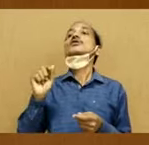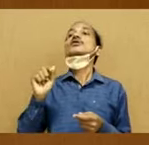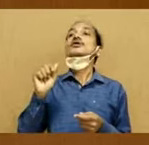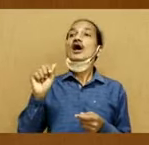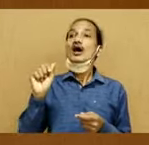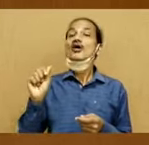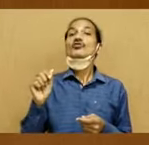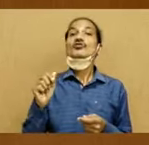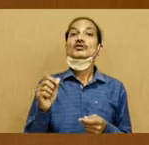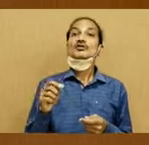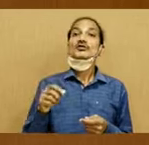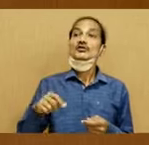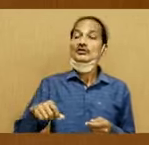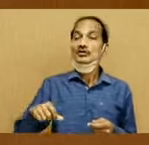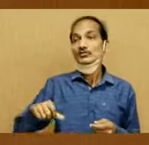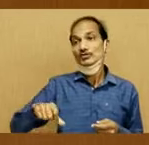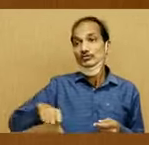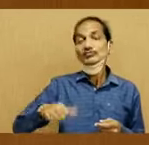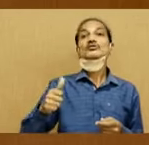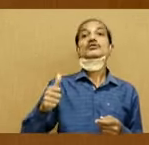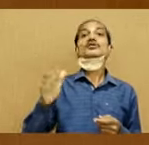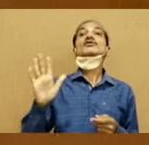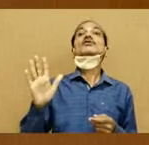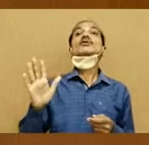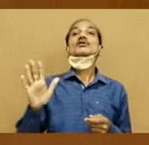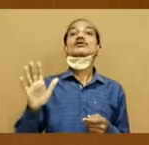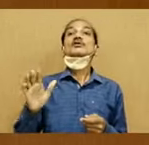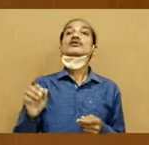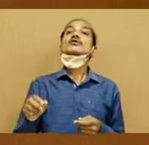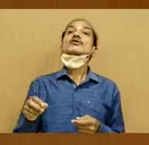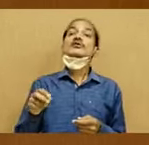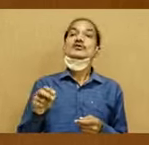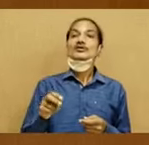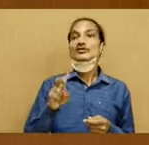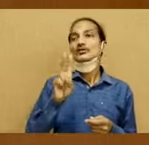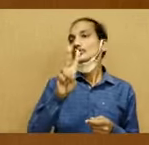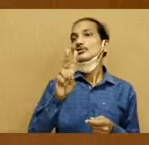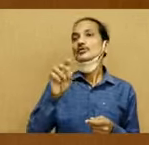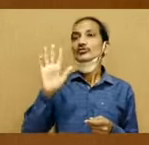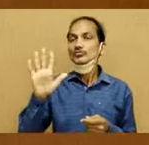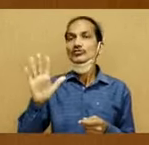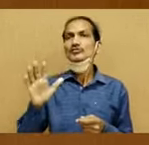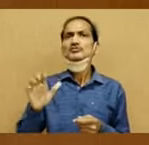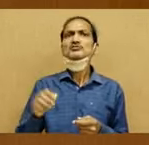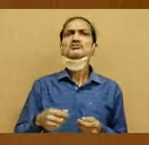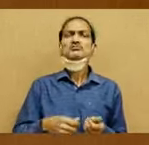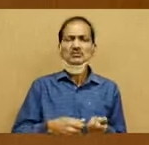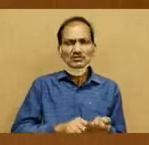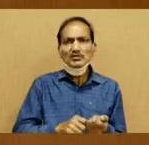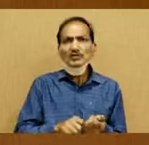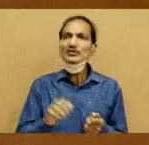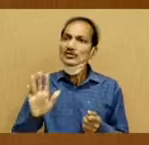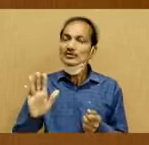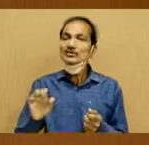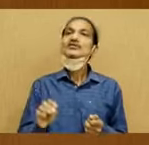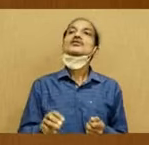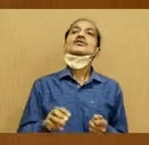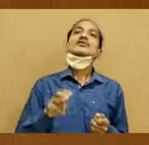କ'ଣ? ପ୍ରସ୍ତୁତି ପାଇଁ ସମୟ। 25 ଦିନ ଲକଡାଉନ୍ ହୋଇଛି, 3000ରୁ ଉର୍ଦ୍ଧ୍ୱ